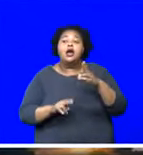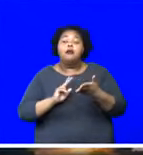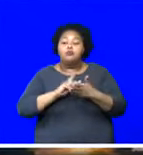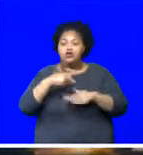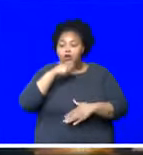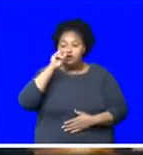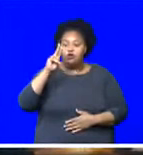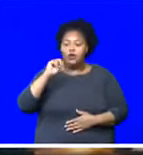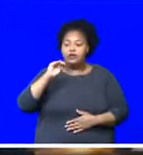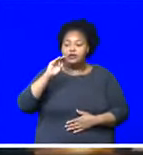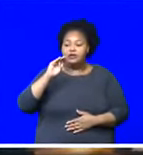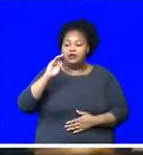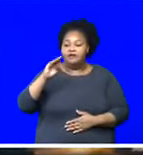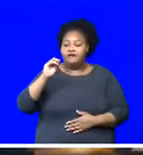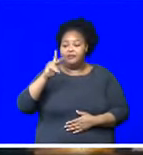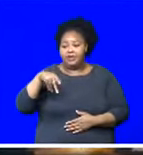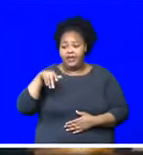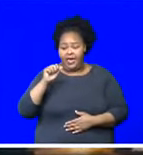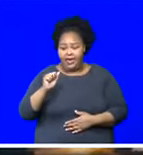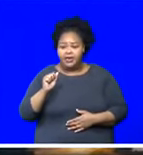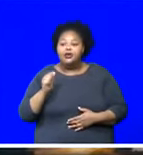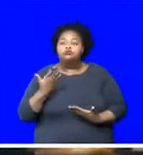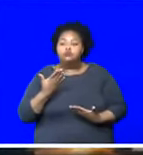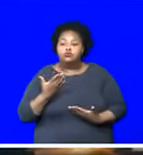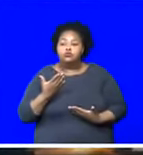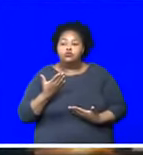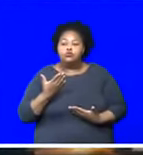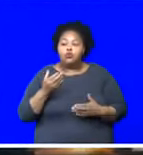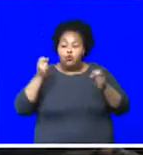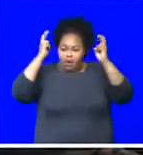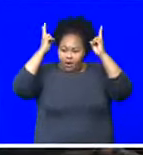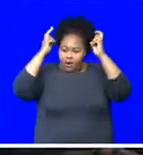i-business model letawugcila eTindzabeni idedekutalana.